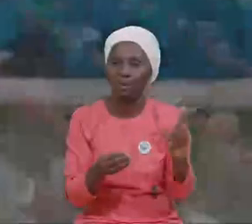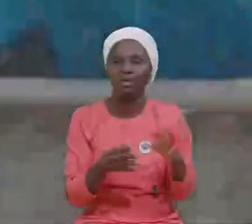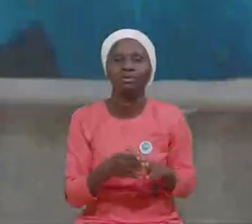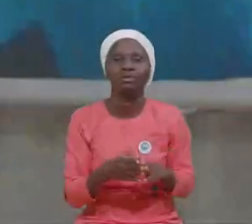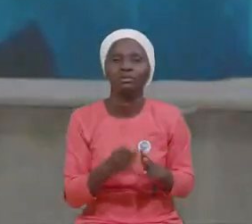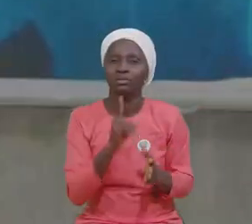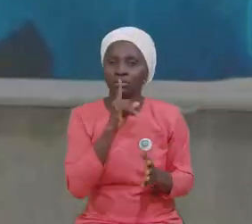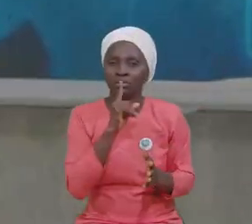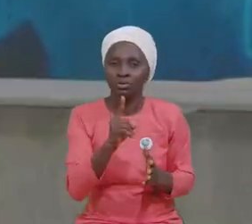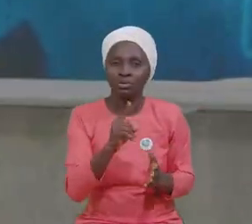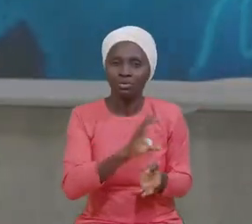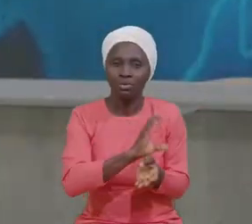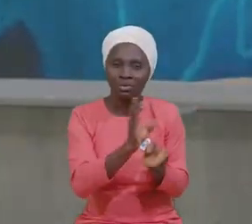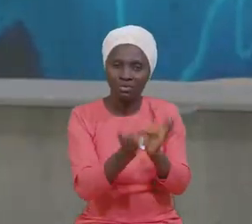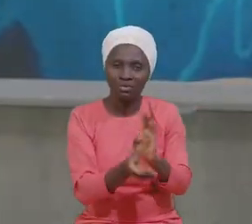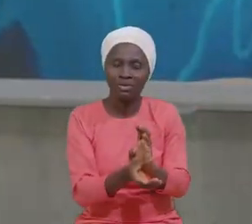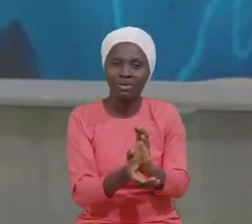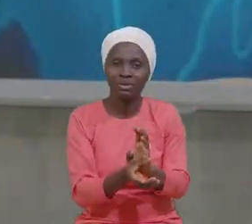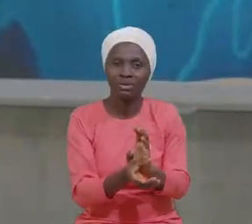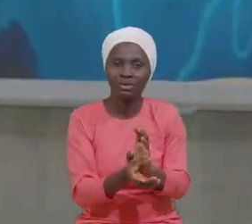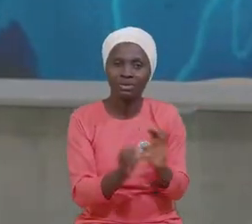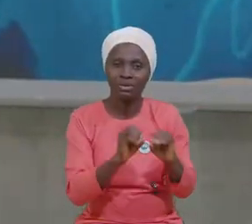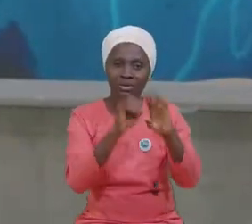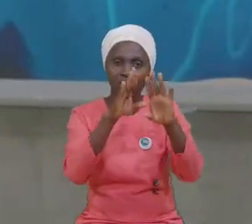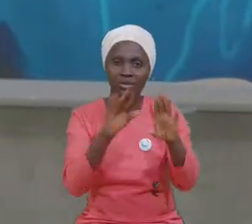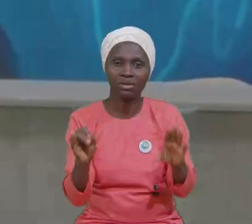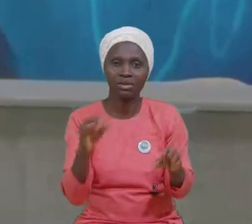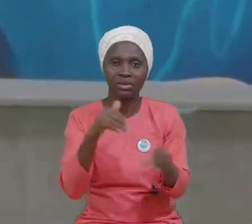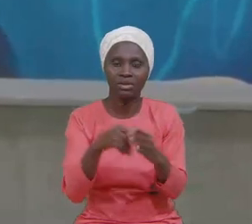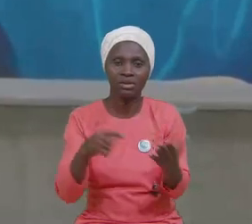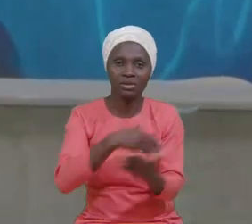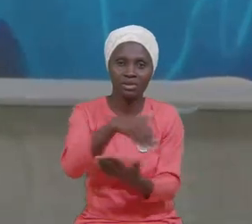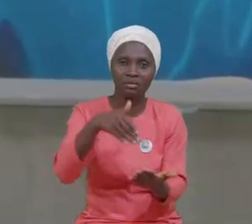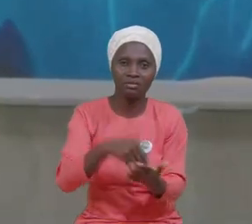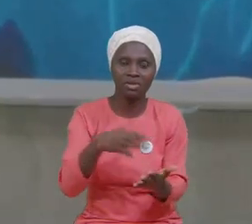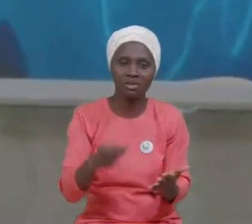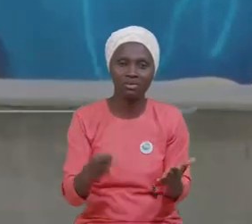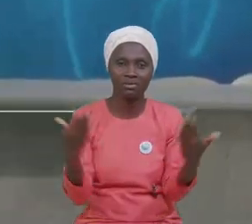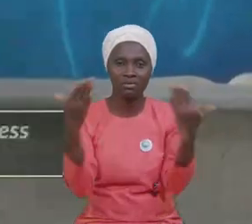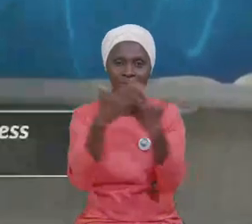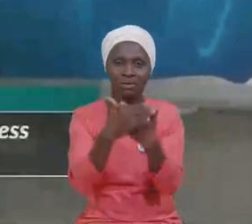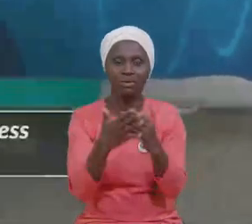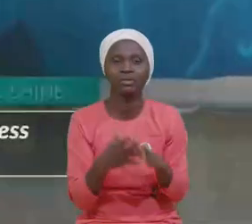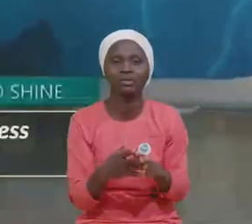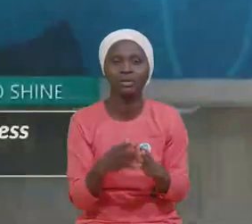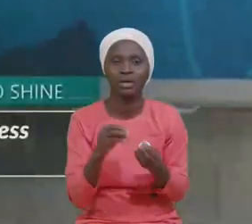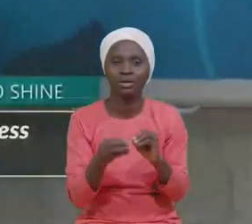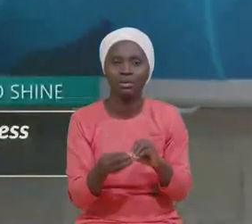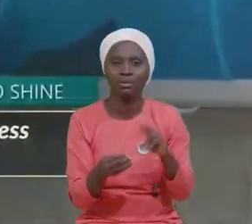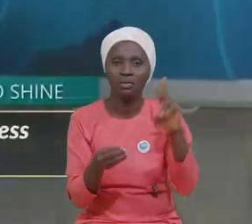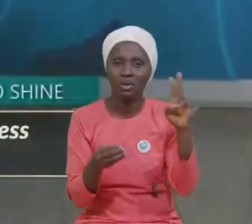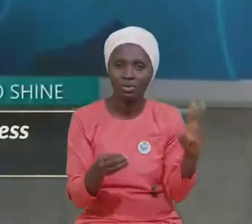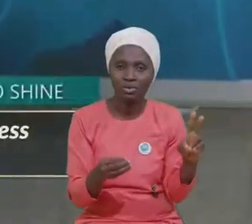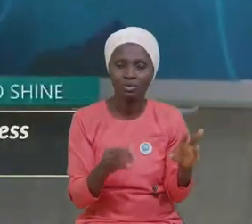les vrais convertis brillant au milieu des ténèbres. Deuxième élément,